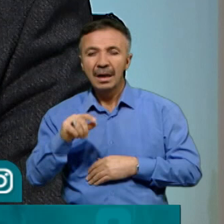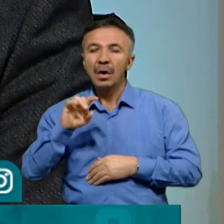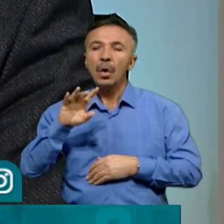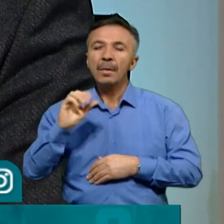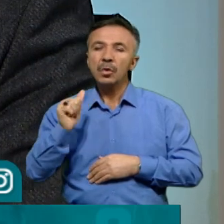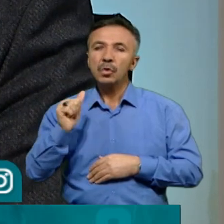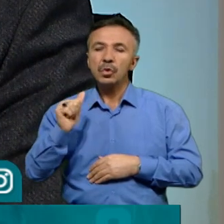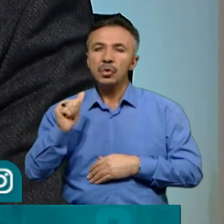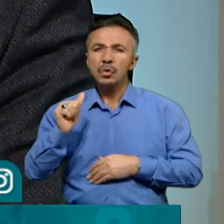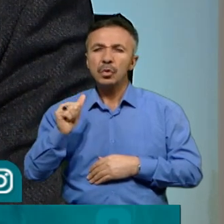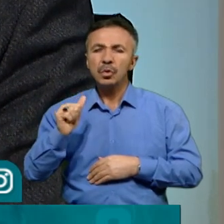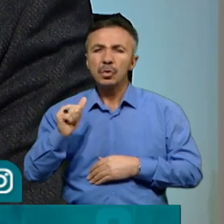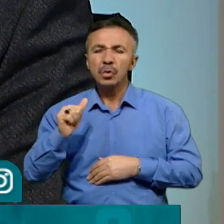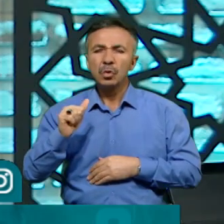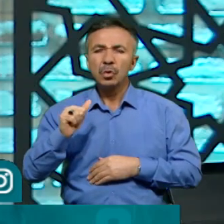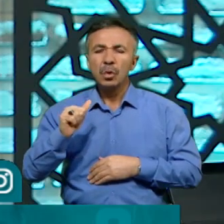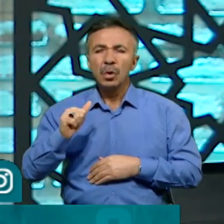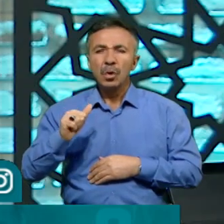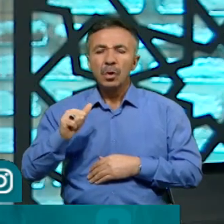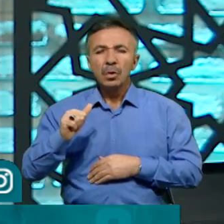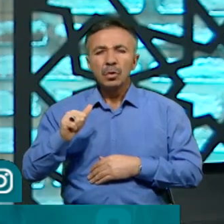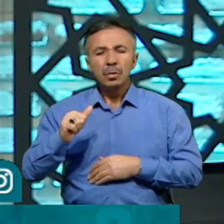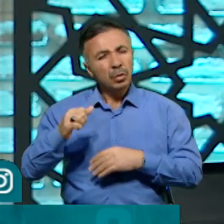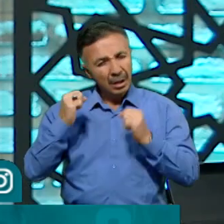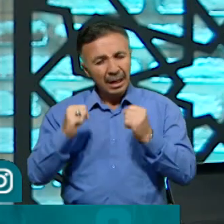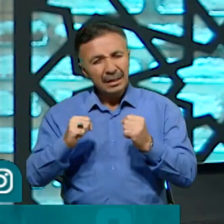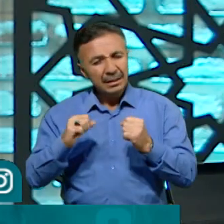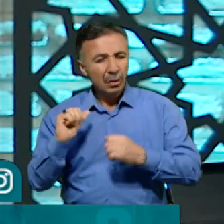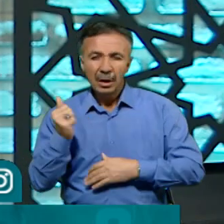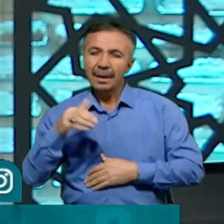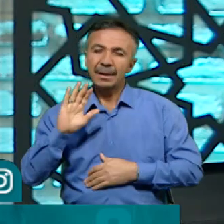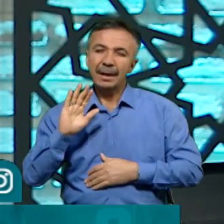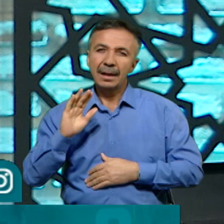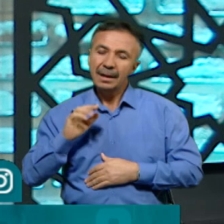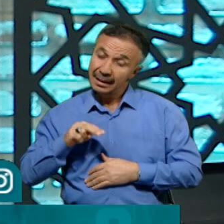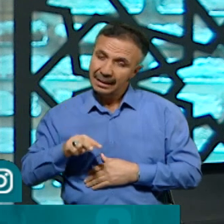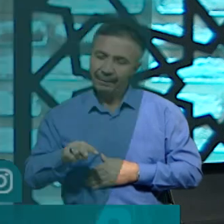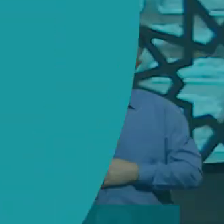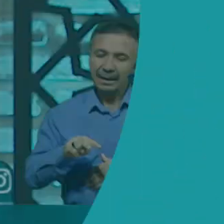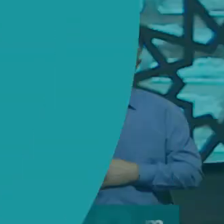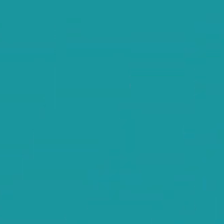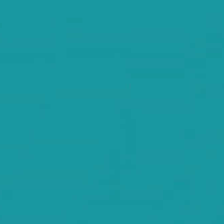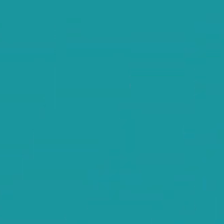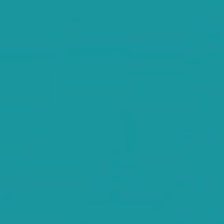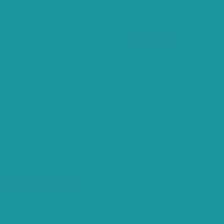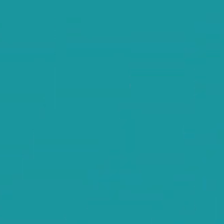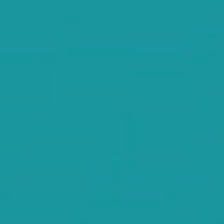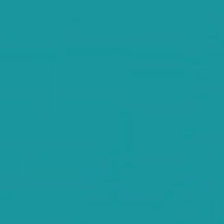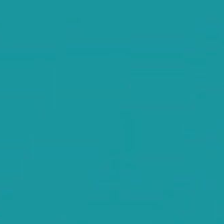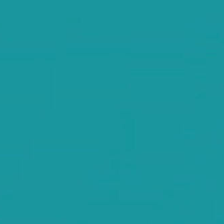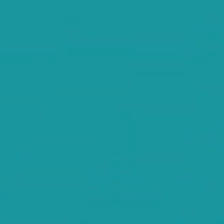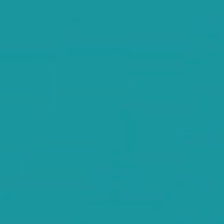günü geçsin farketmez sefer olarak namazlarını kılarlar Eyvallah pek önümde